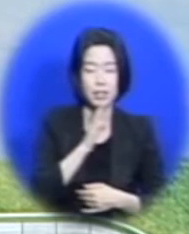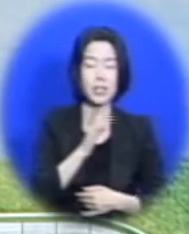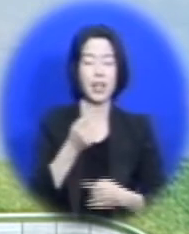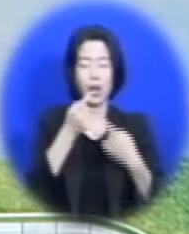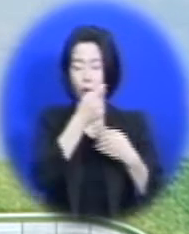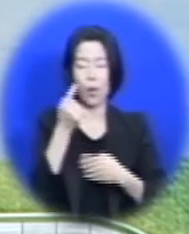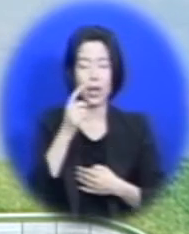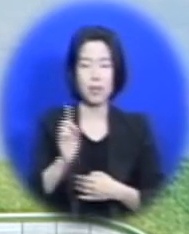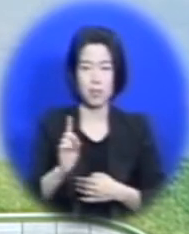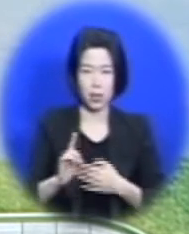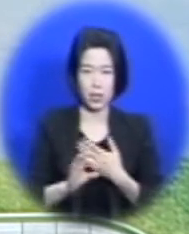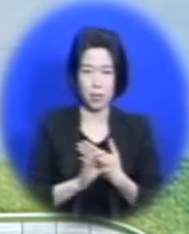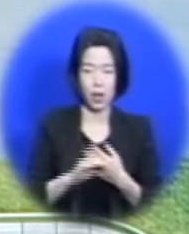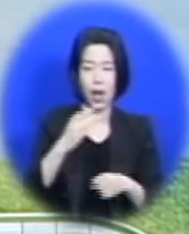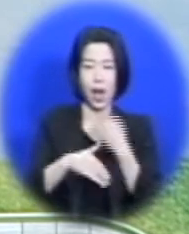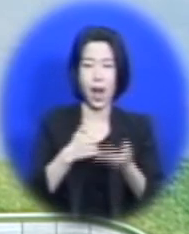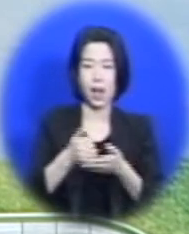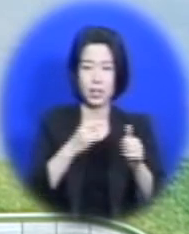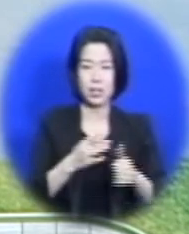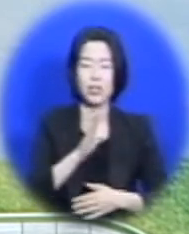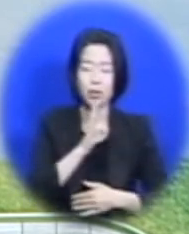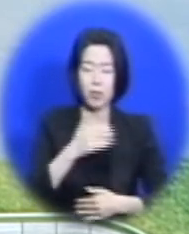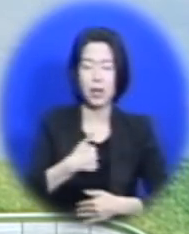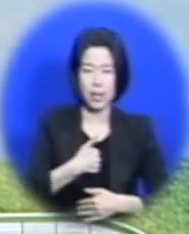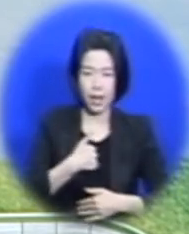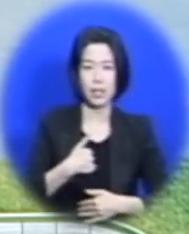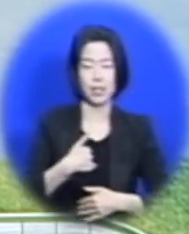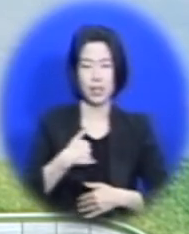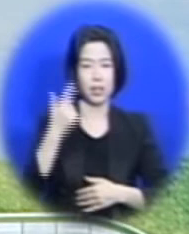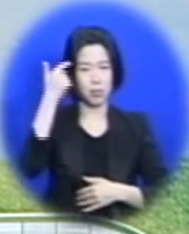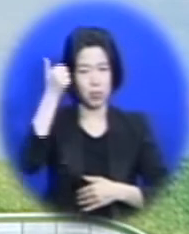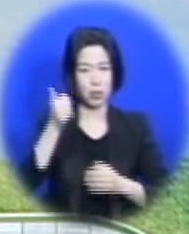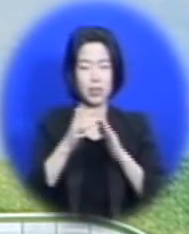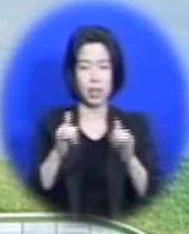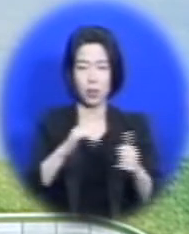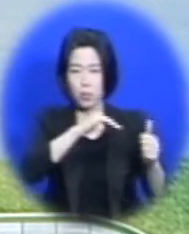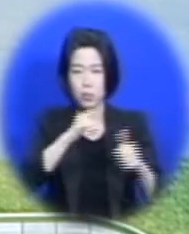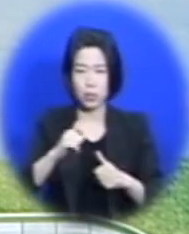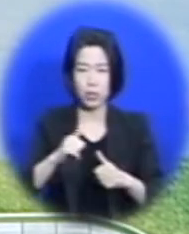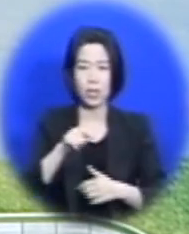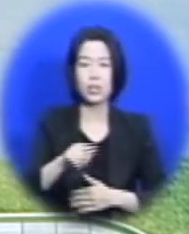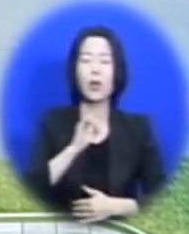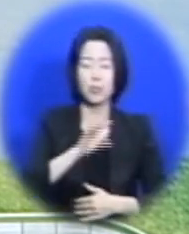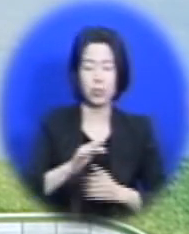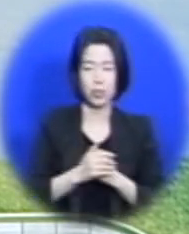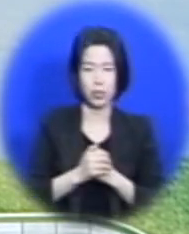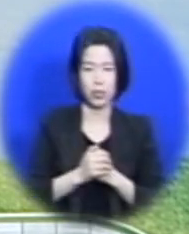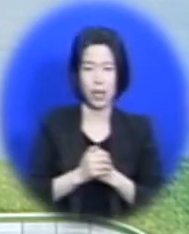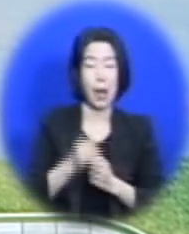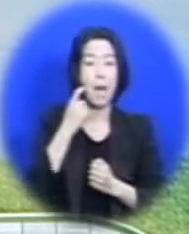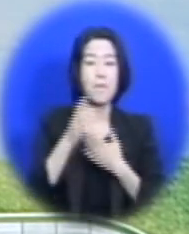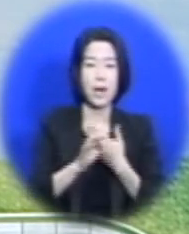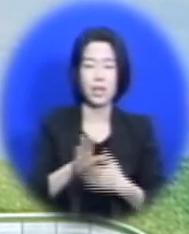될 것은 하나님께서 정말 나를 목회자로 부르시는가? 그것뿐입니다.